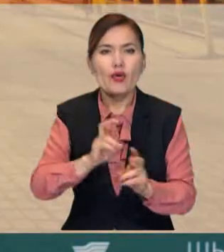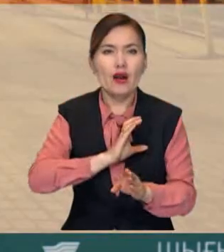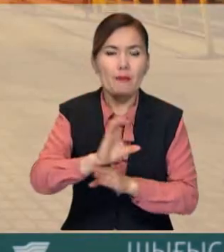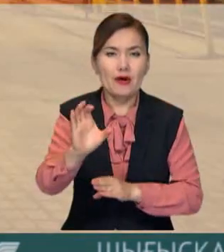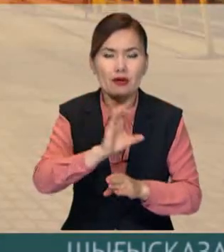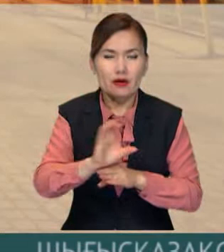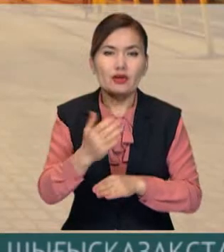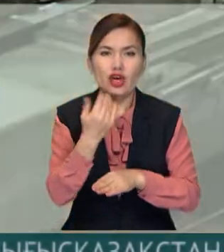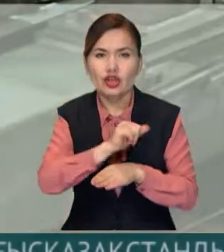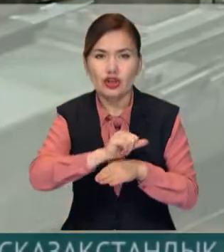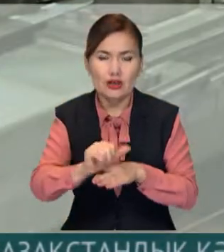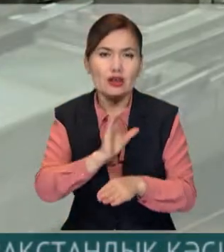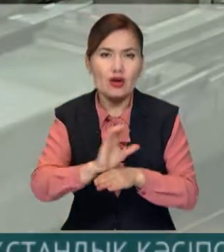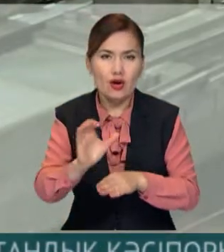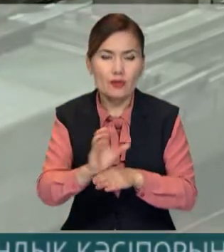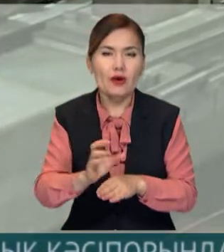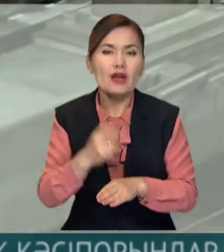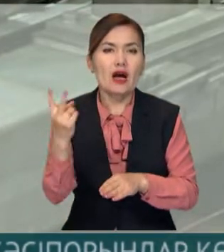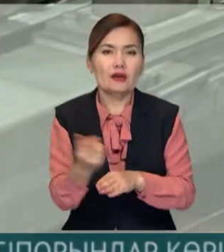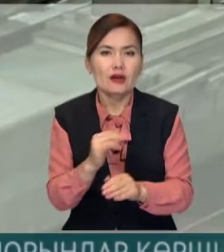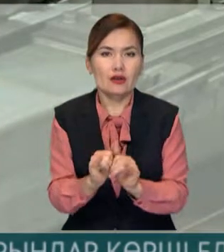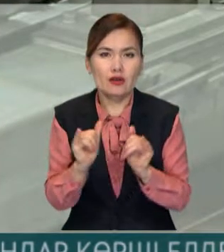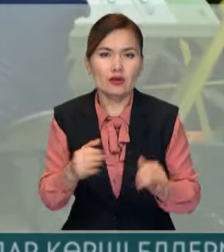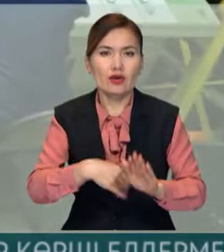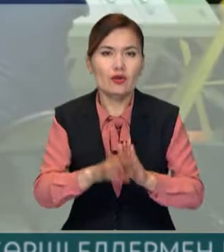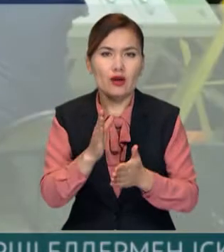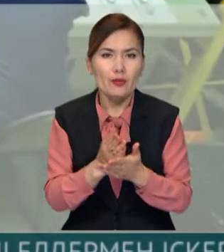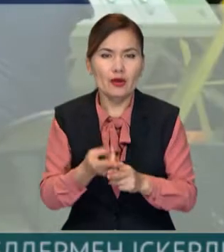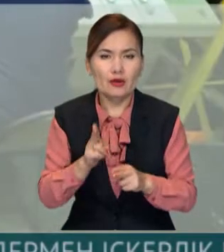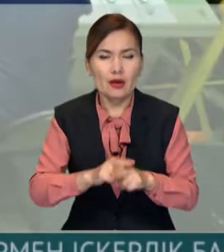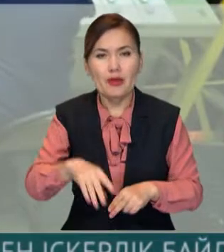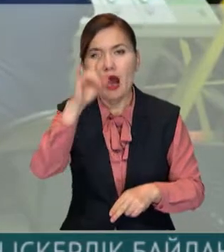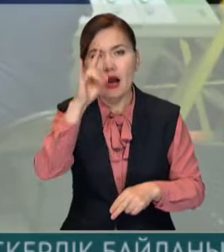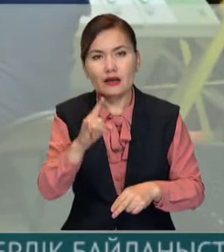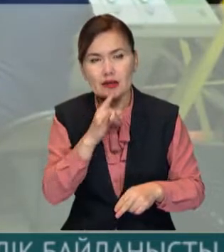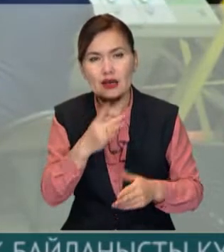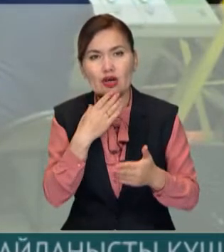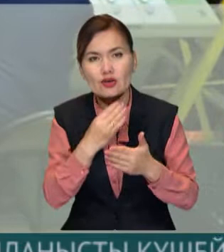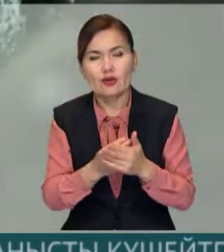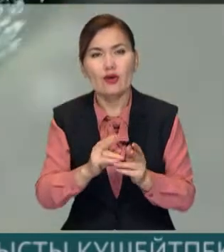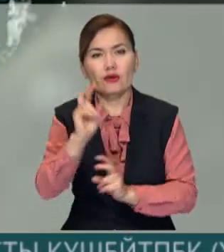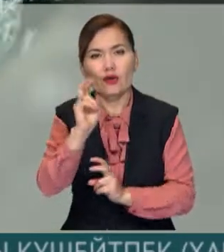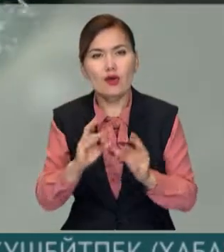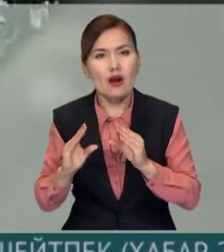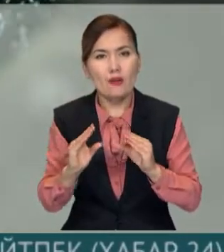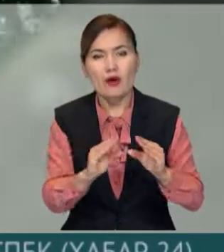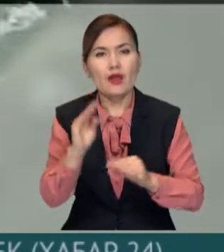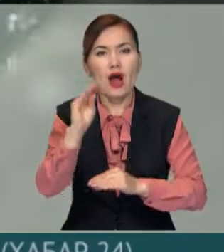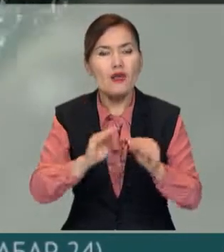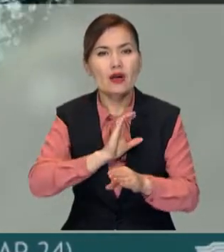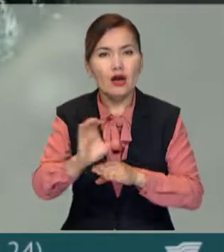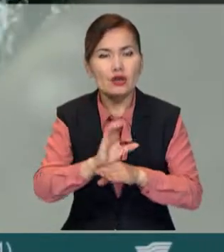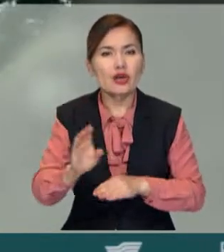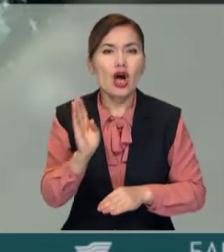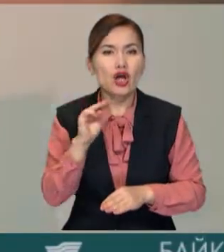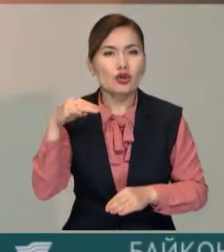өнімнің шетел нарығына шығуы көлемінде артып келе жатыр. Атап айтқанда, отандық авто өндіріс саласының тауарлары Түркіменстан, Қырғызстан,